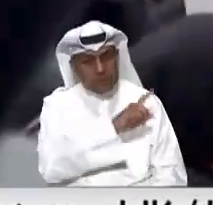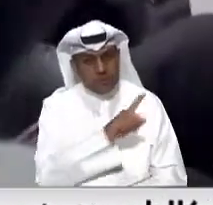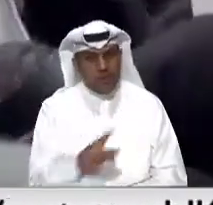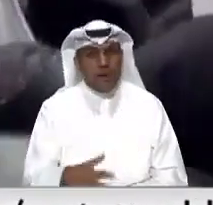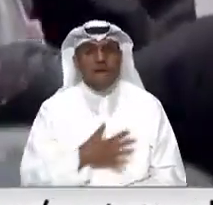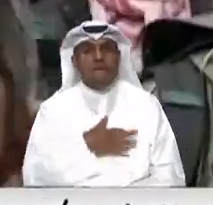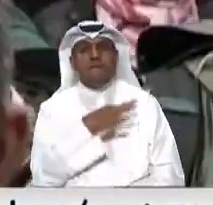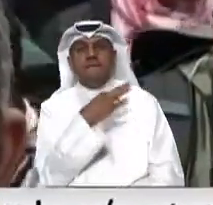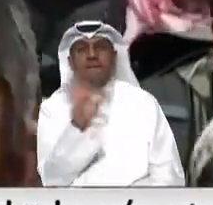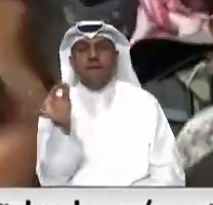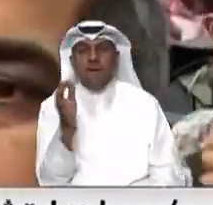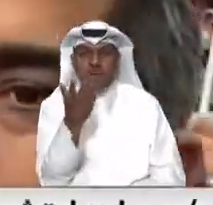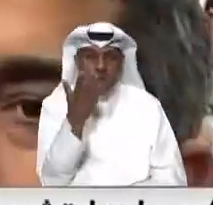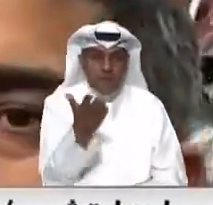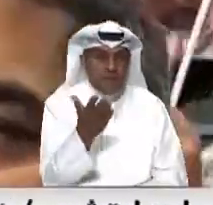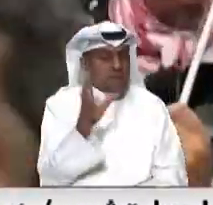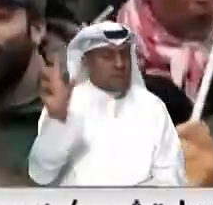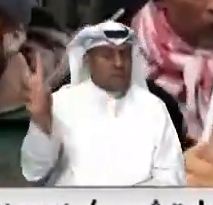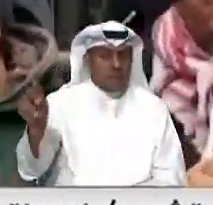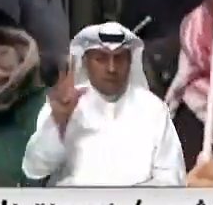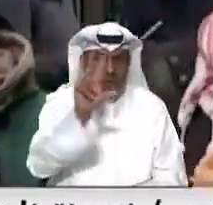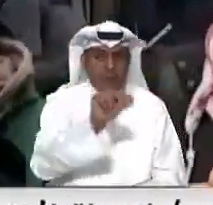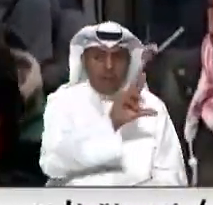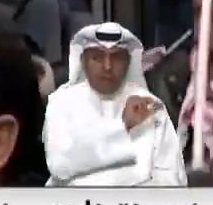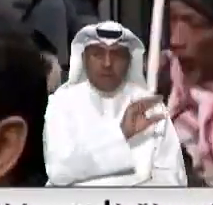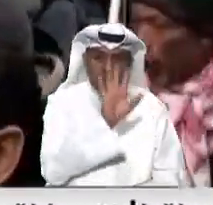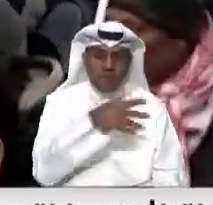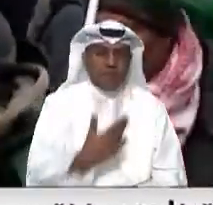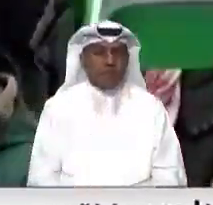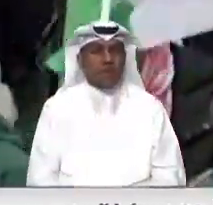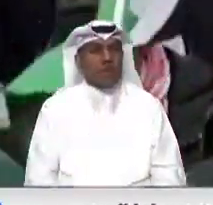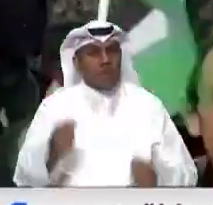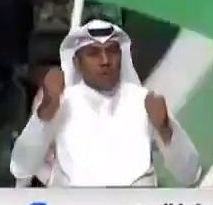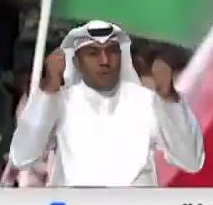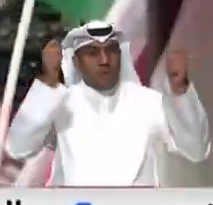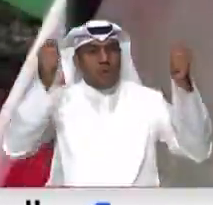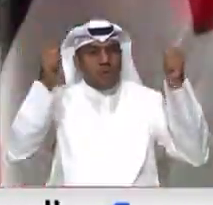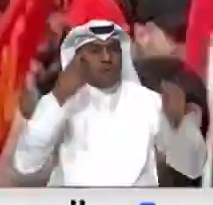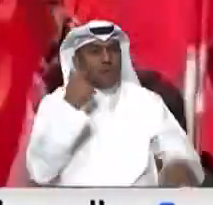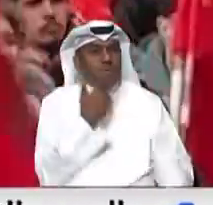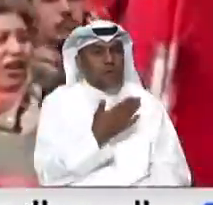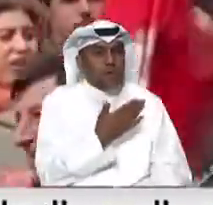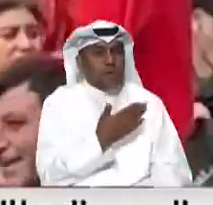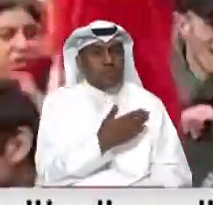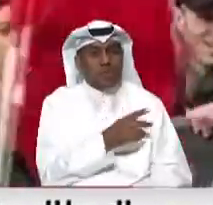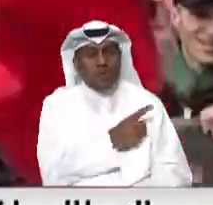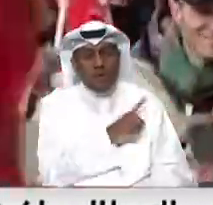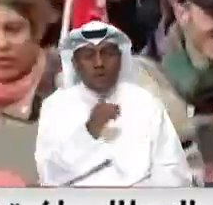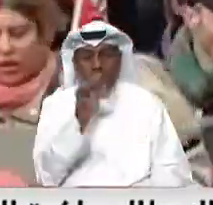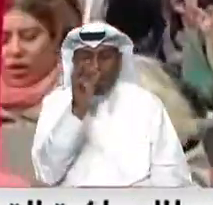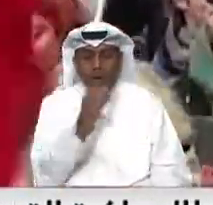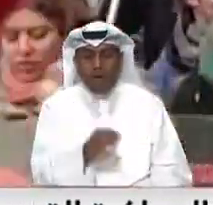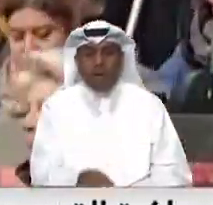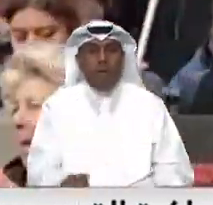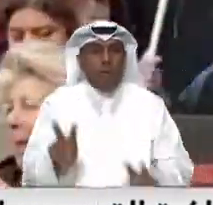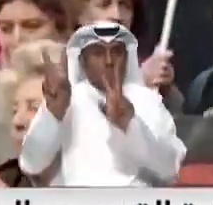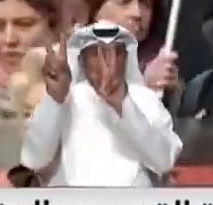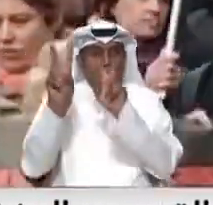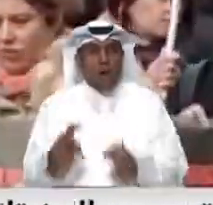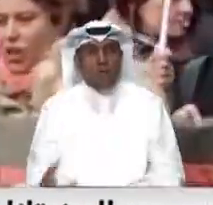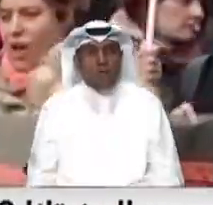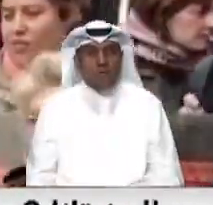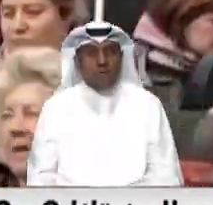لم يختلف المشهد كثيرا، حيث طالب المحتجون بوقف إطلاق النار رافعين لافتات كتب